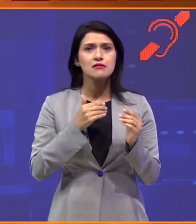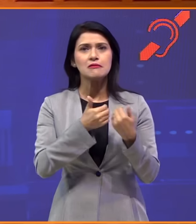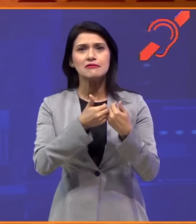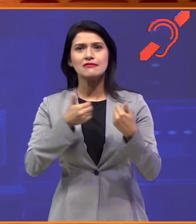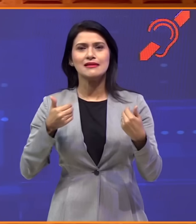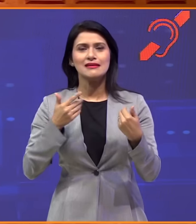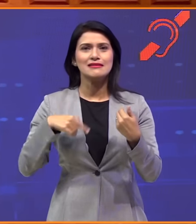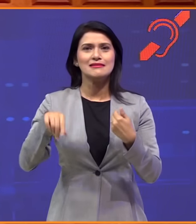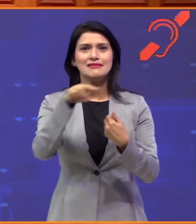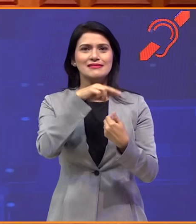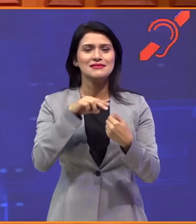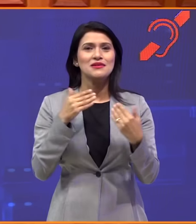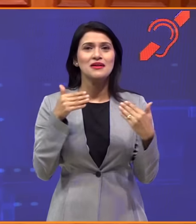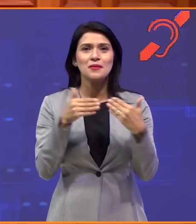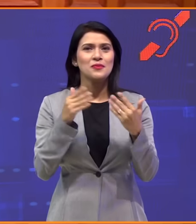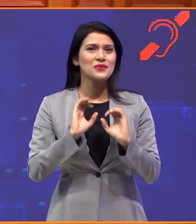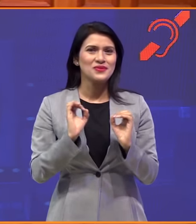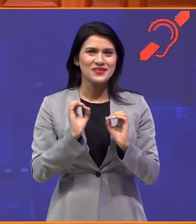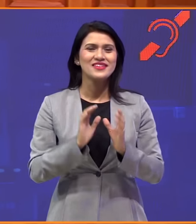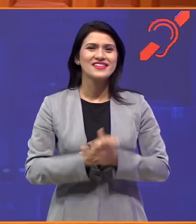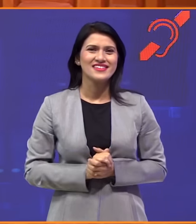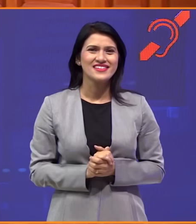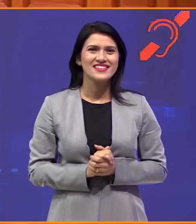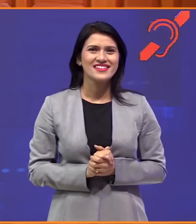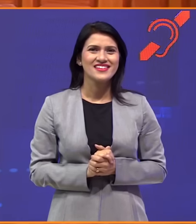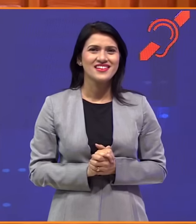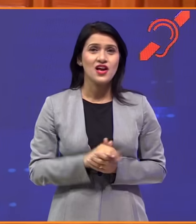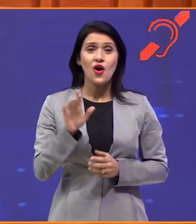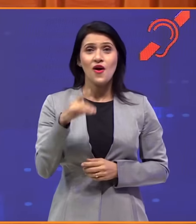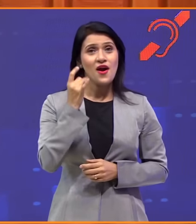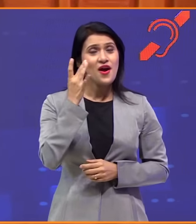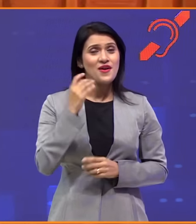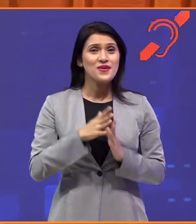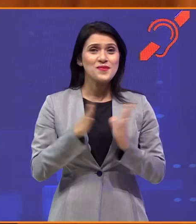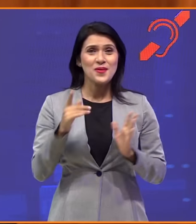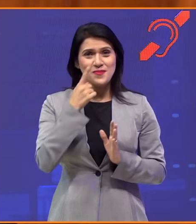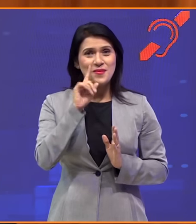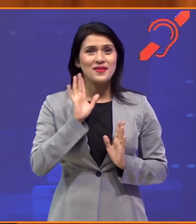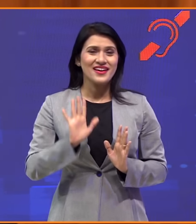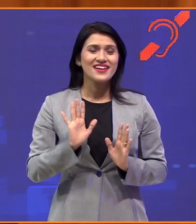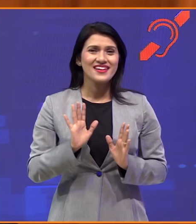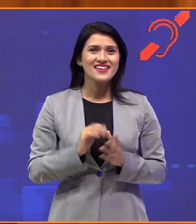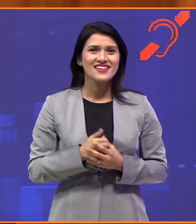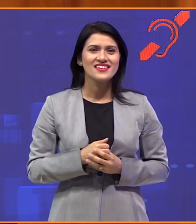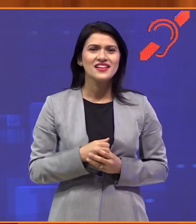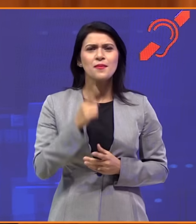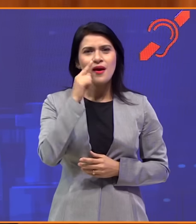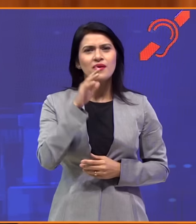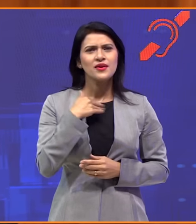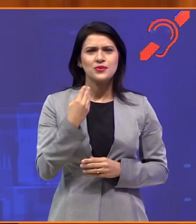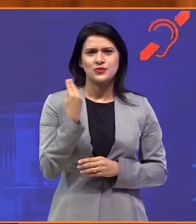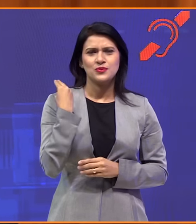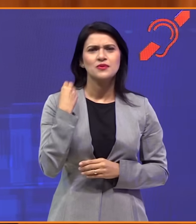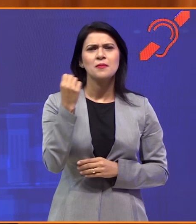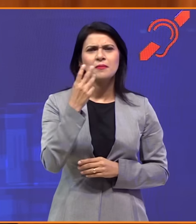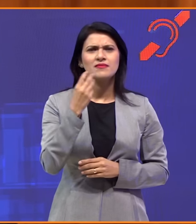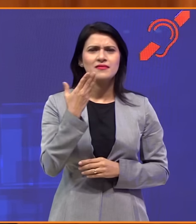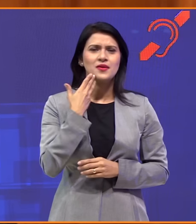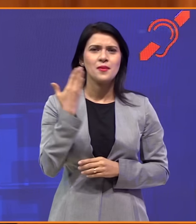गुस्सा आता तो उनका खौफ ऐसा रहा कि मेरे माता का जो है देहात अभी कुछ महीनों पहले